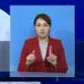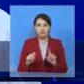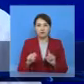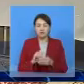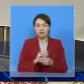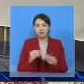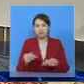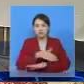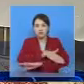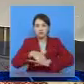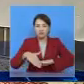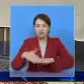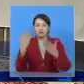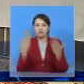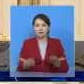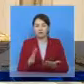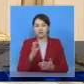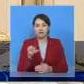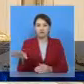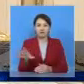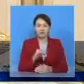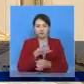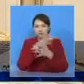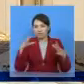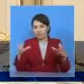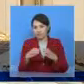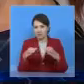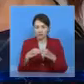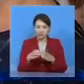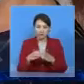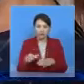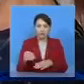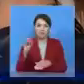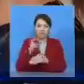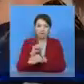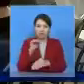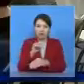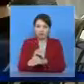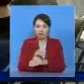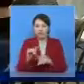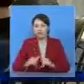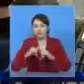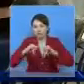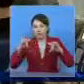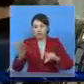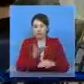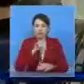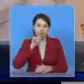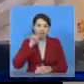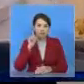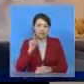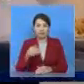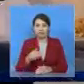эти грани. В настоящее время представители всех этнокультурных объединений вносят посильный вклад в процветание нашего молодого